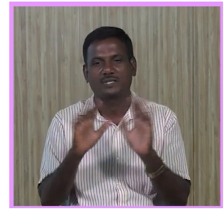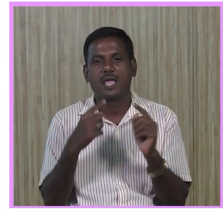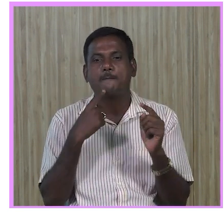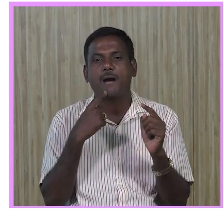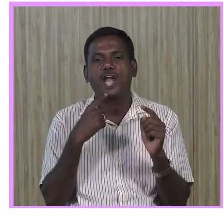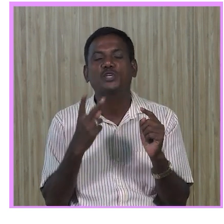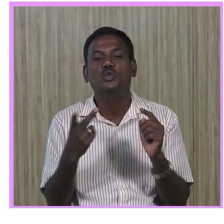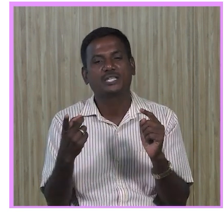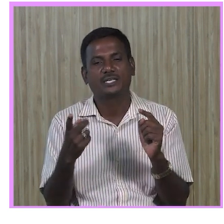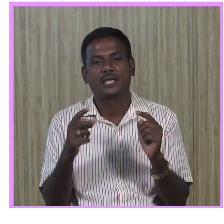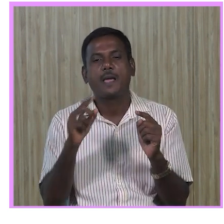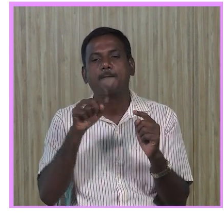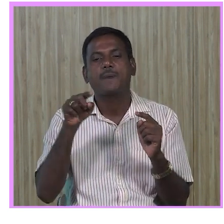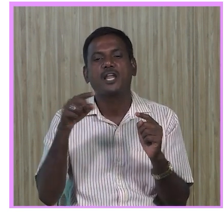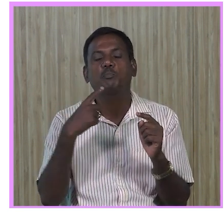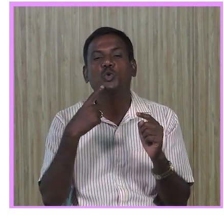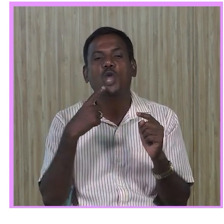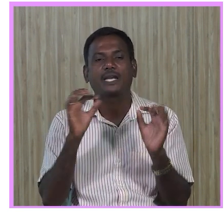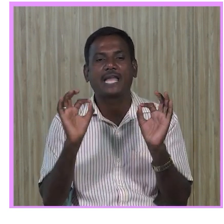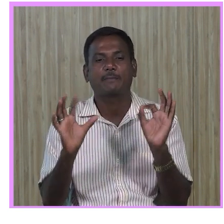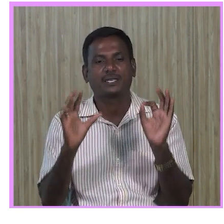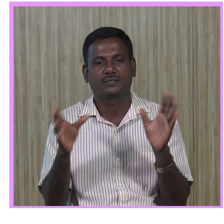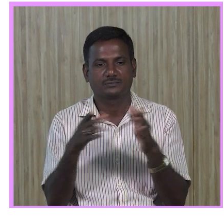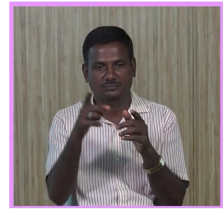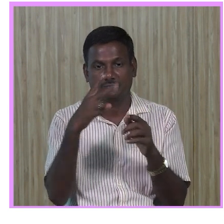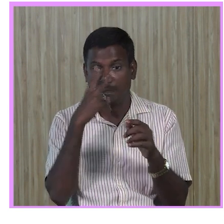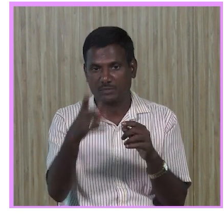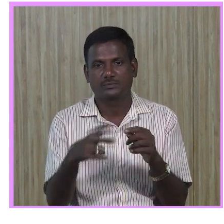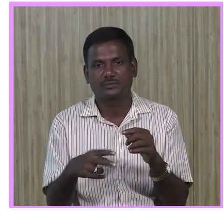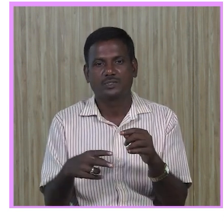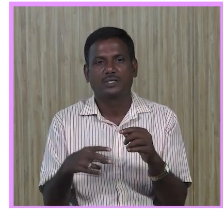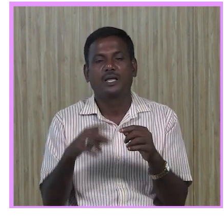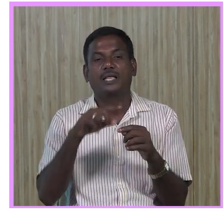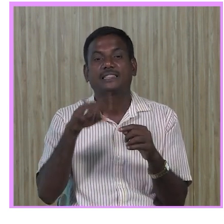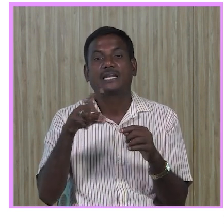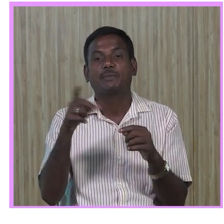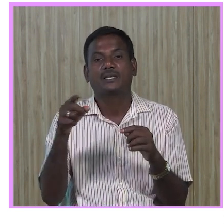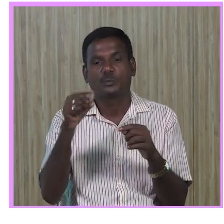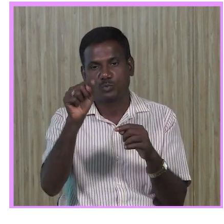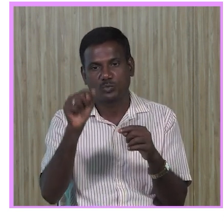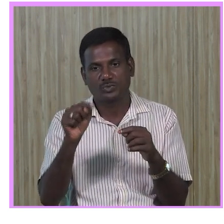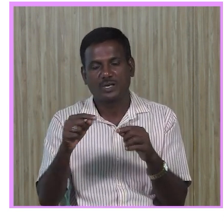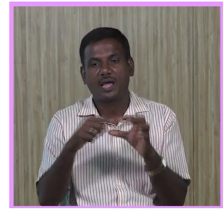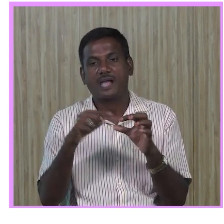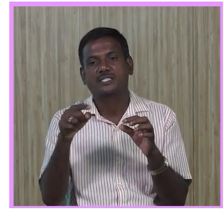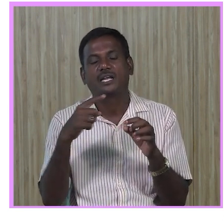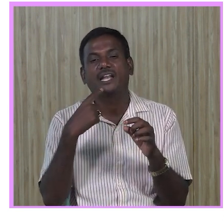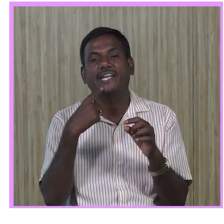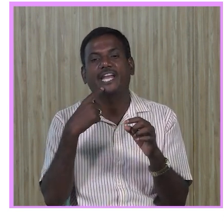பாலி யூரித்தின் மற்றும் பாலி பியூட்டா டையின் ஆகும். திண்ம இயக்குப் பொருளில் உள்ள